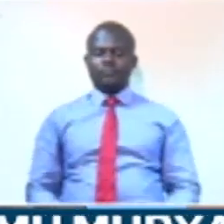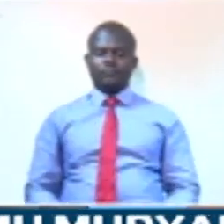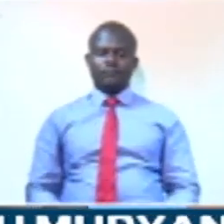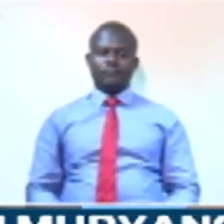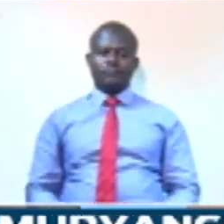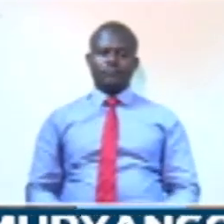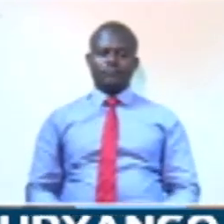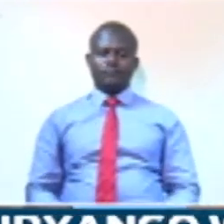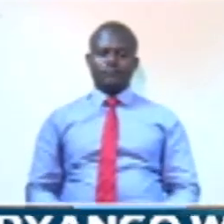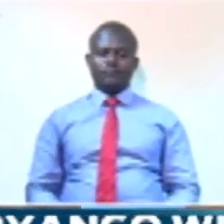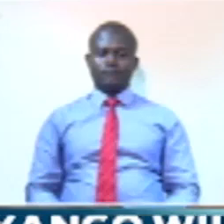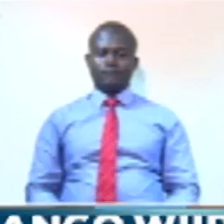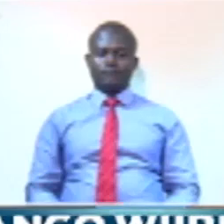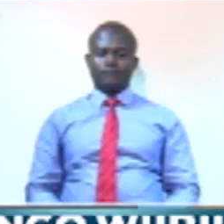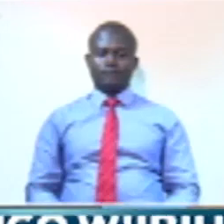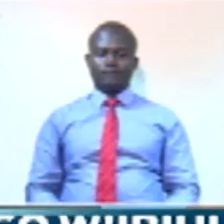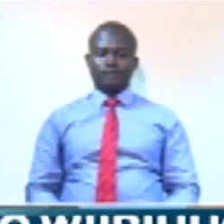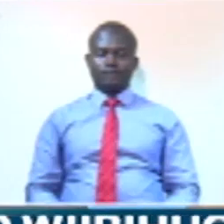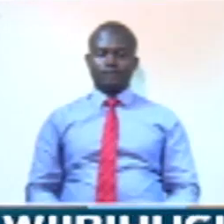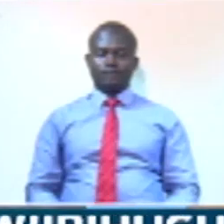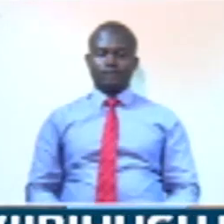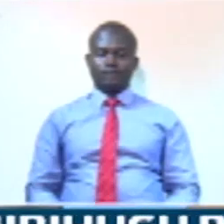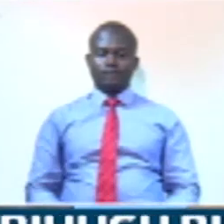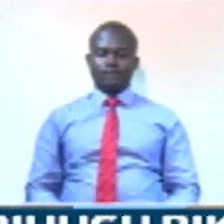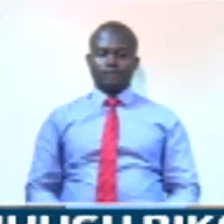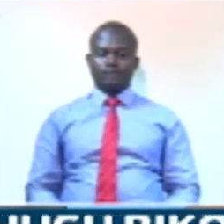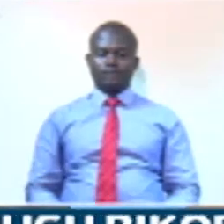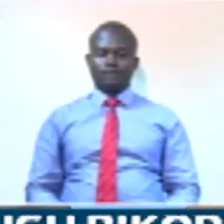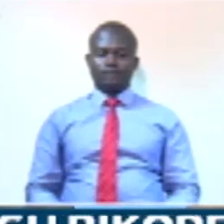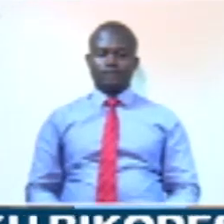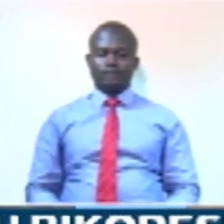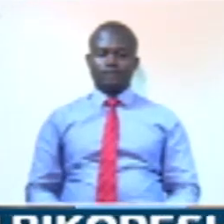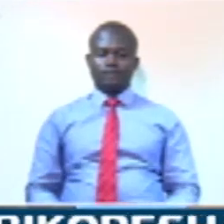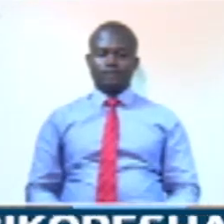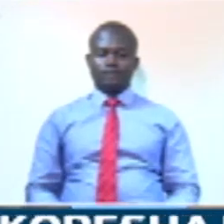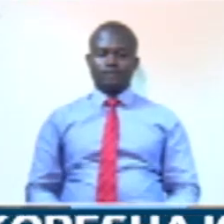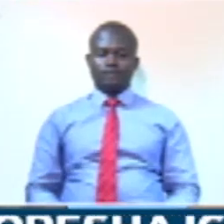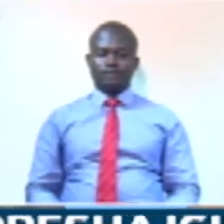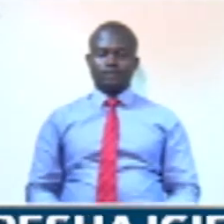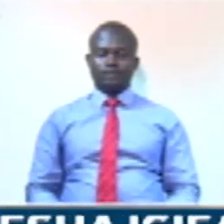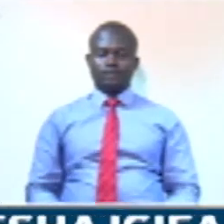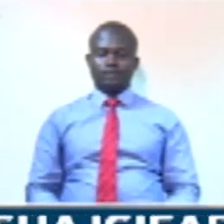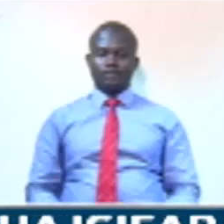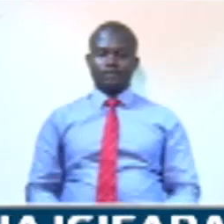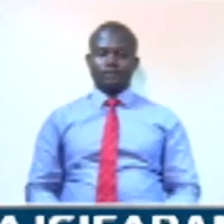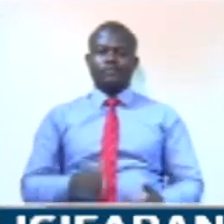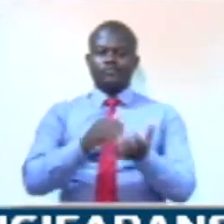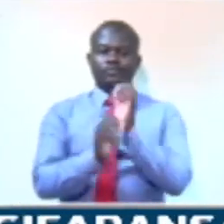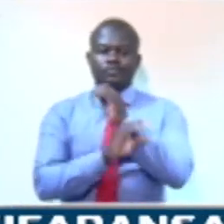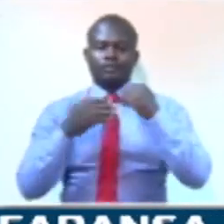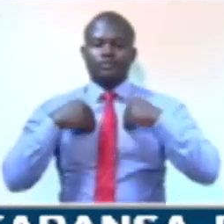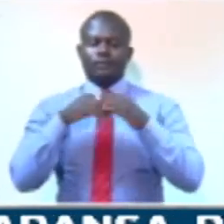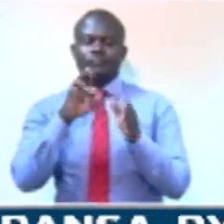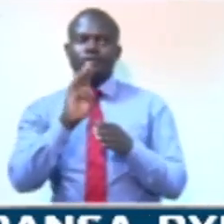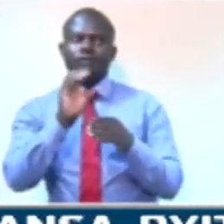pandémies, malgré la COVID qui absorbe elle aussi une partie importante des budgets des autorités de santé publique. Ikigo cy'igihugu cy'ubuzima